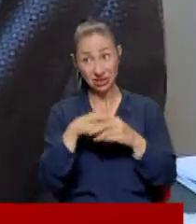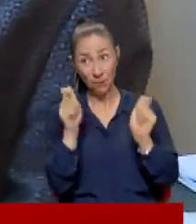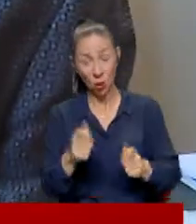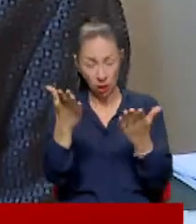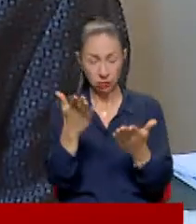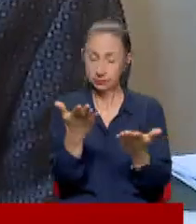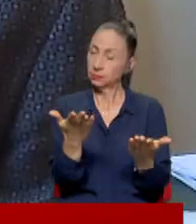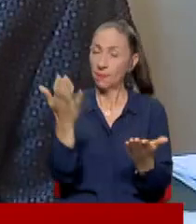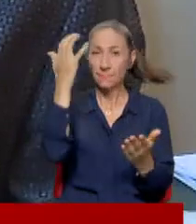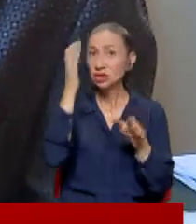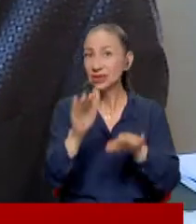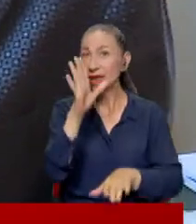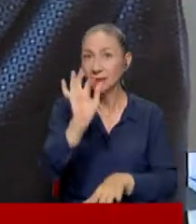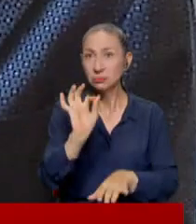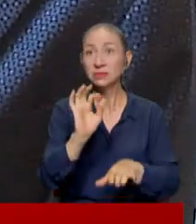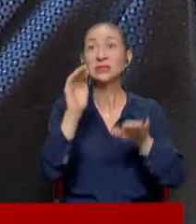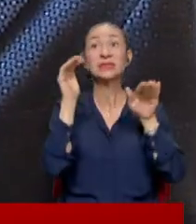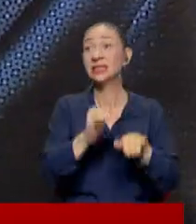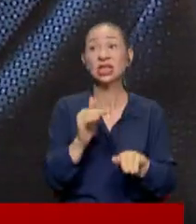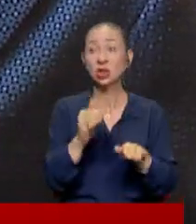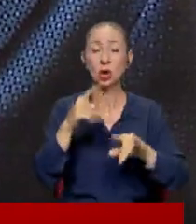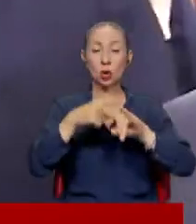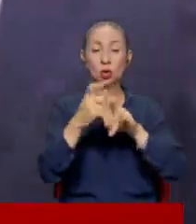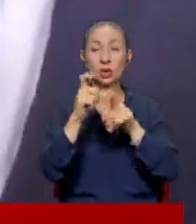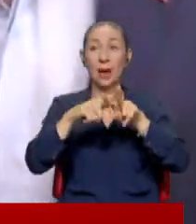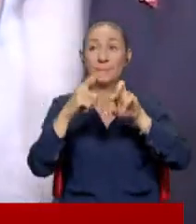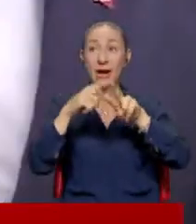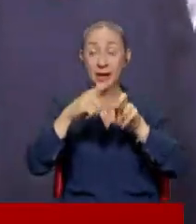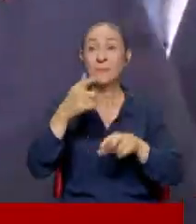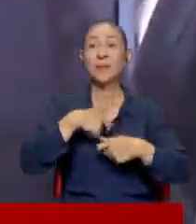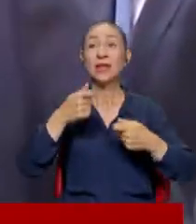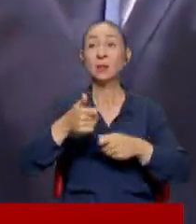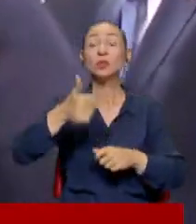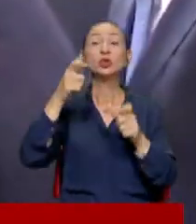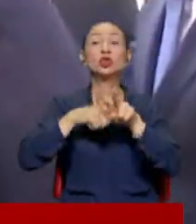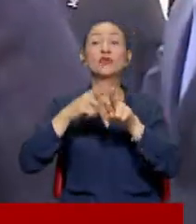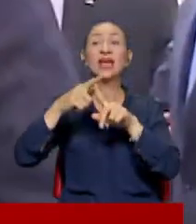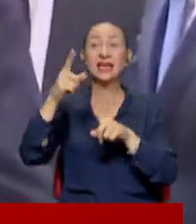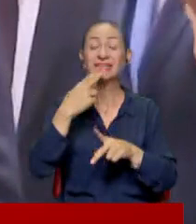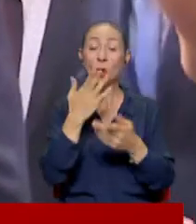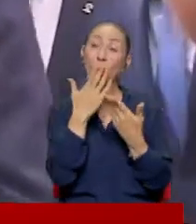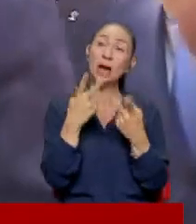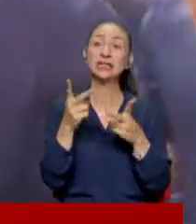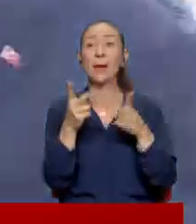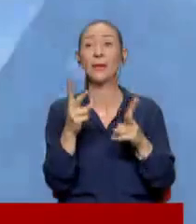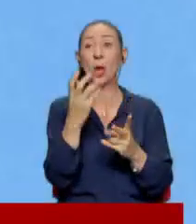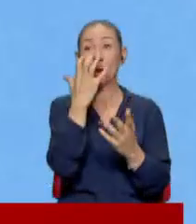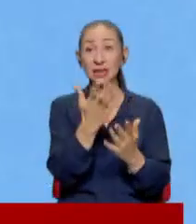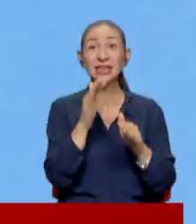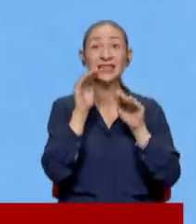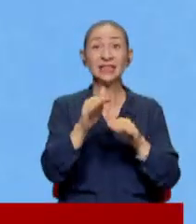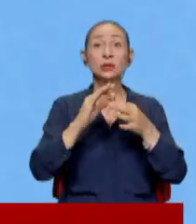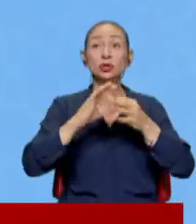yapıyorlar. Baş destekçi kim? Destekçi Hüdapar. Milli Eğitim Bakanı Yusuf Tekin'in kız okulları açılabilmeli önerisini